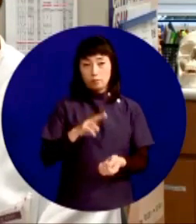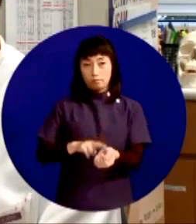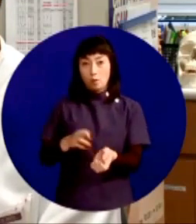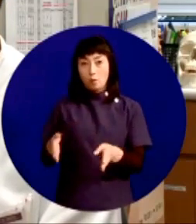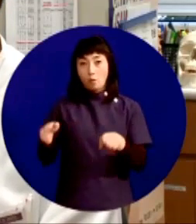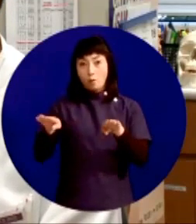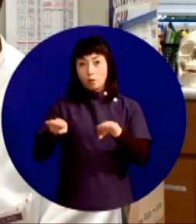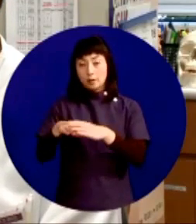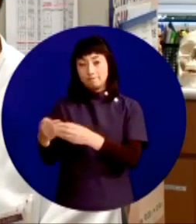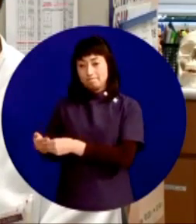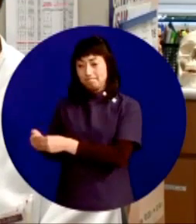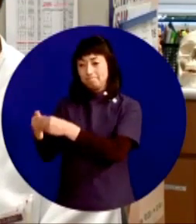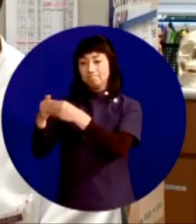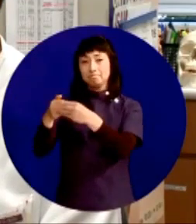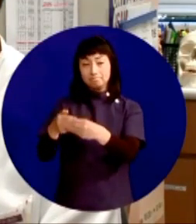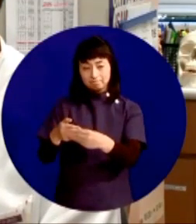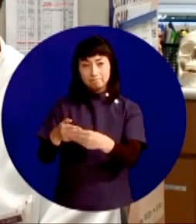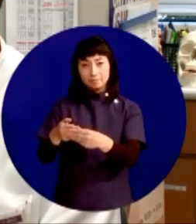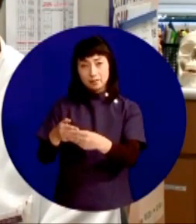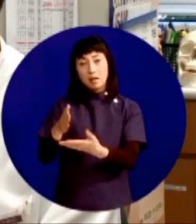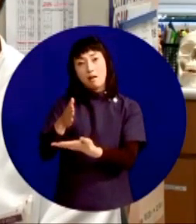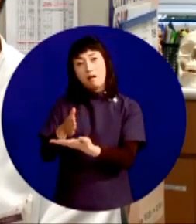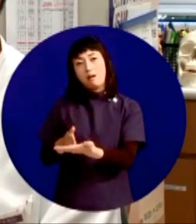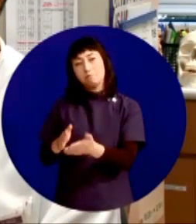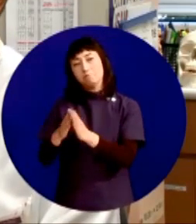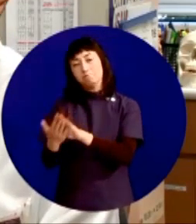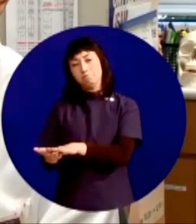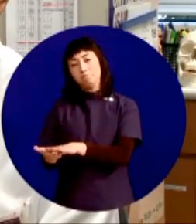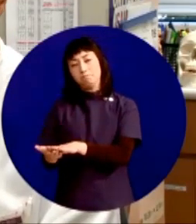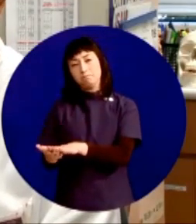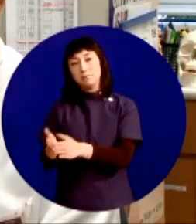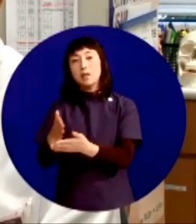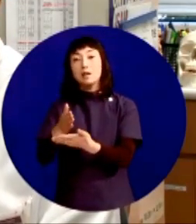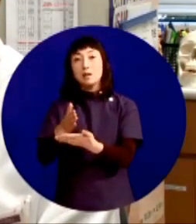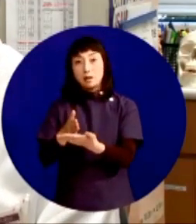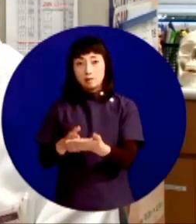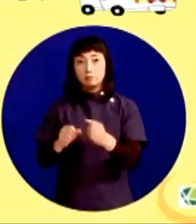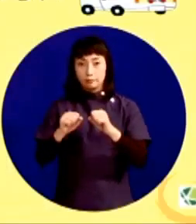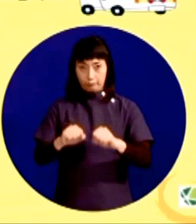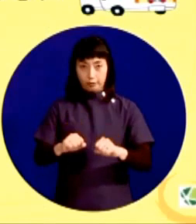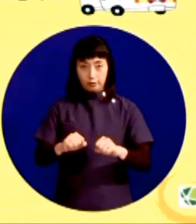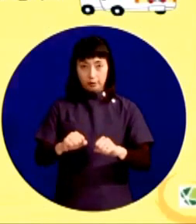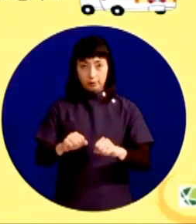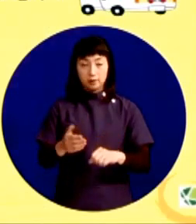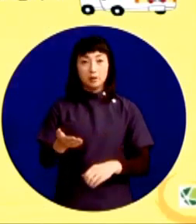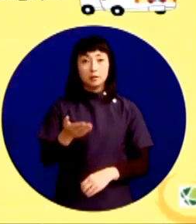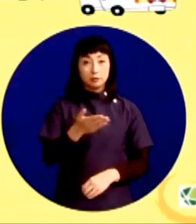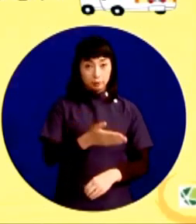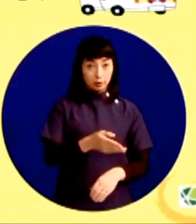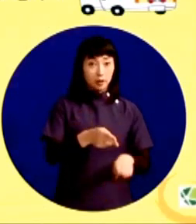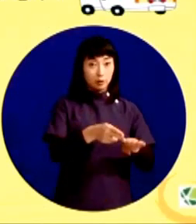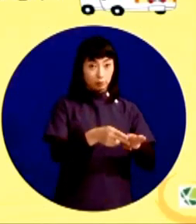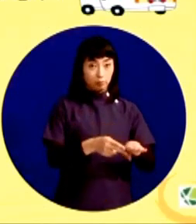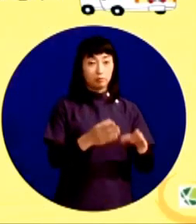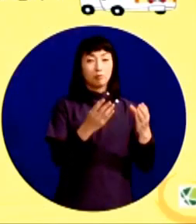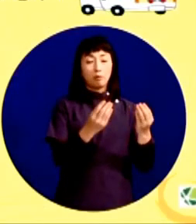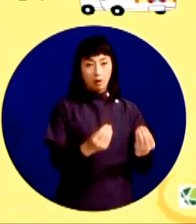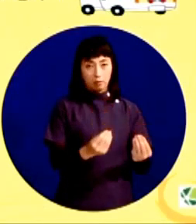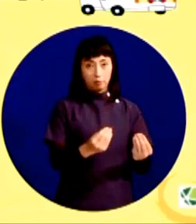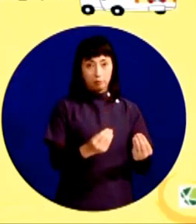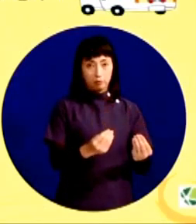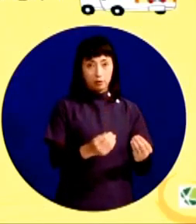で病院まで救急車でたどり着ける人は半分程度です手術室までたどり着いた人